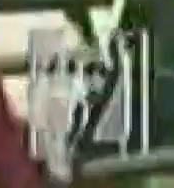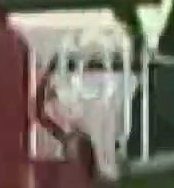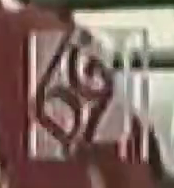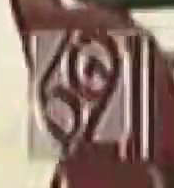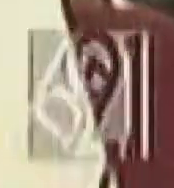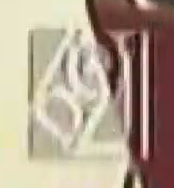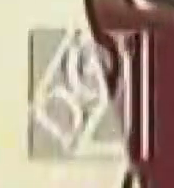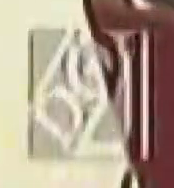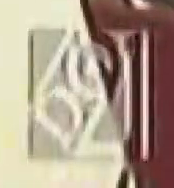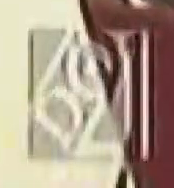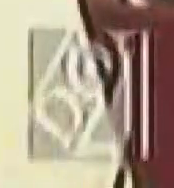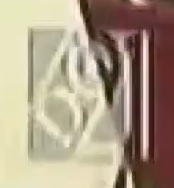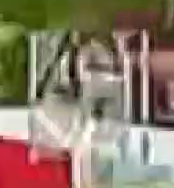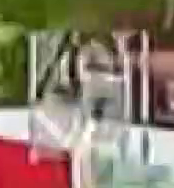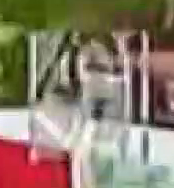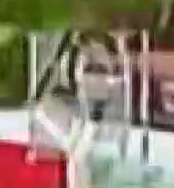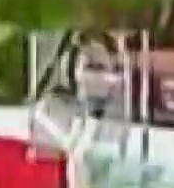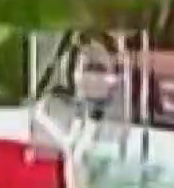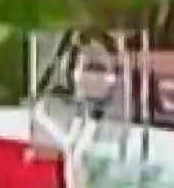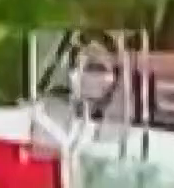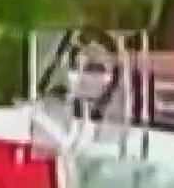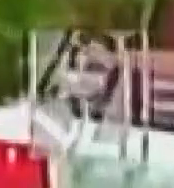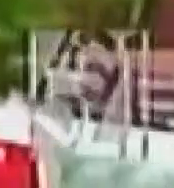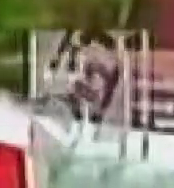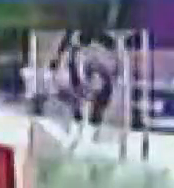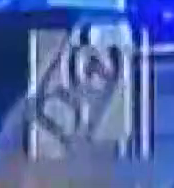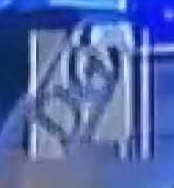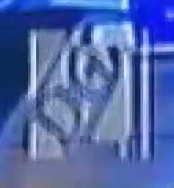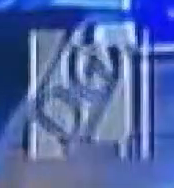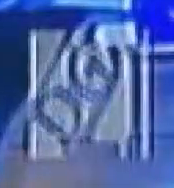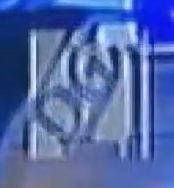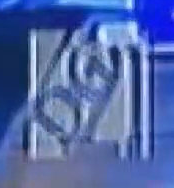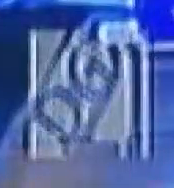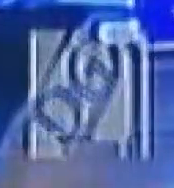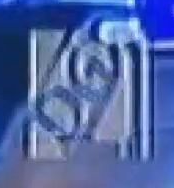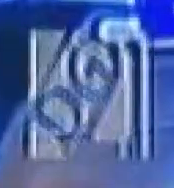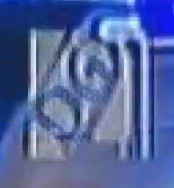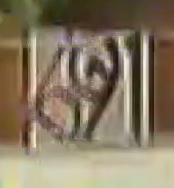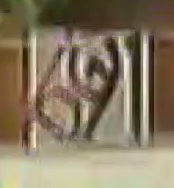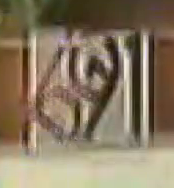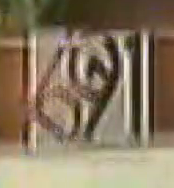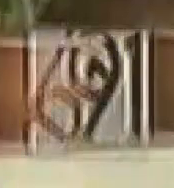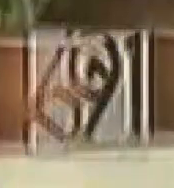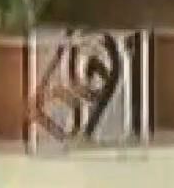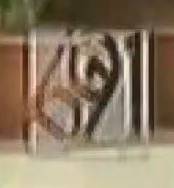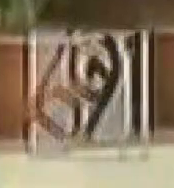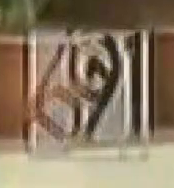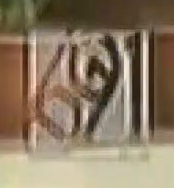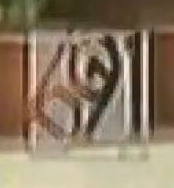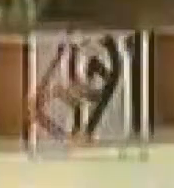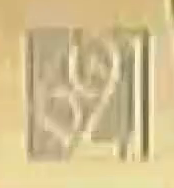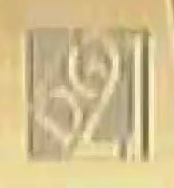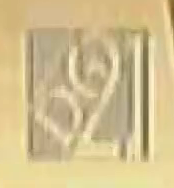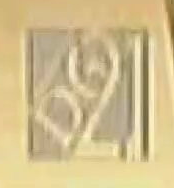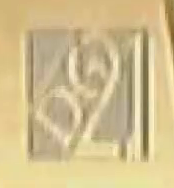ছুটিকালীন সময়ে কেউ কর্মস্থল ত্যাগ করতে পারবেন না। এছাড়াও বৈঠকে শেখ হাসিনা মেডিকেল বিশ্ববিদ্যালয় খুলনা 2020-এর খসড়ার